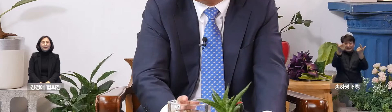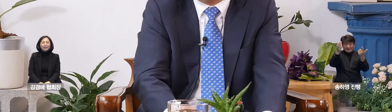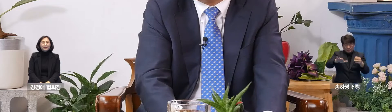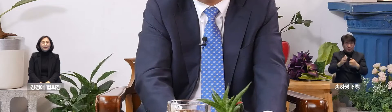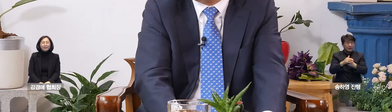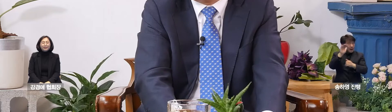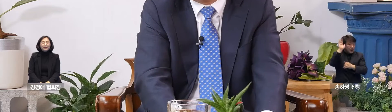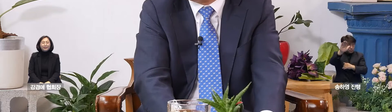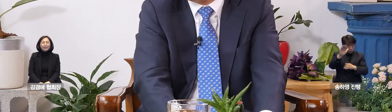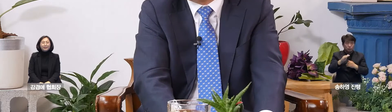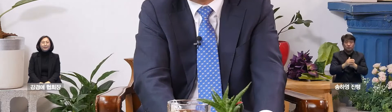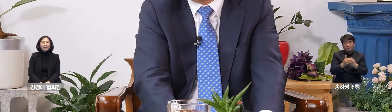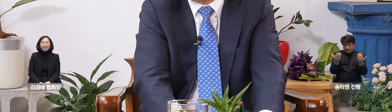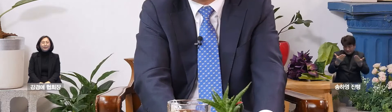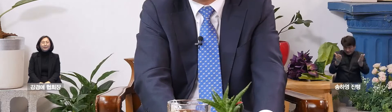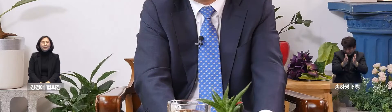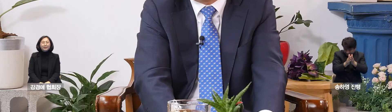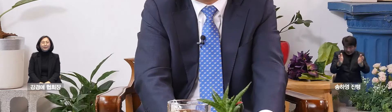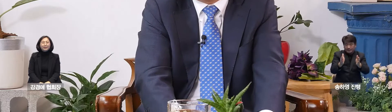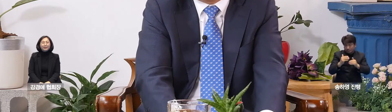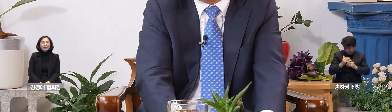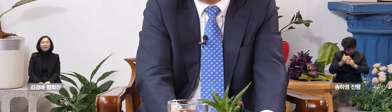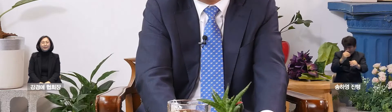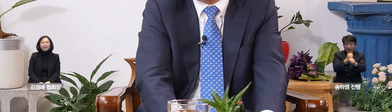앞으로 본격적으로 일을 하셔야 되잖아요.